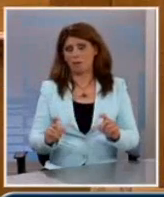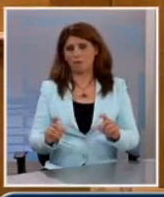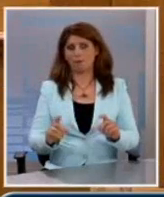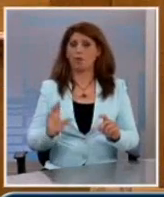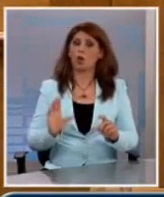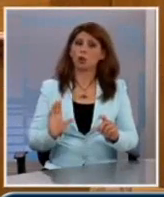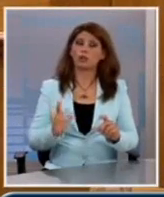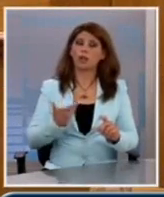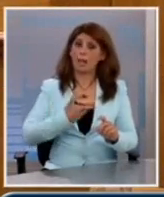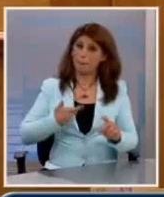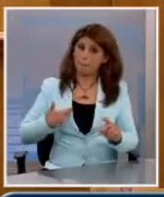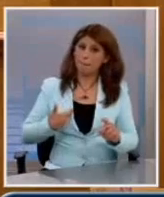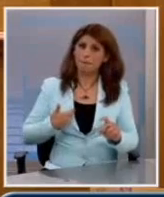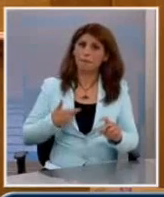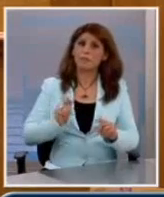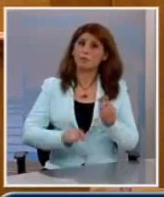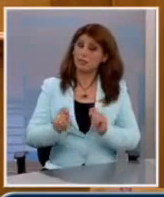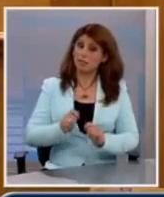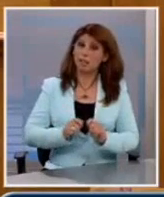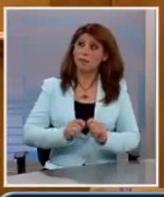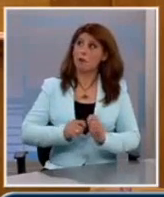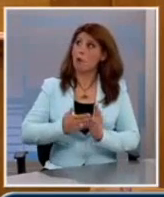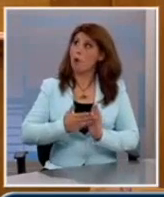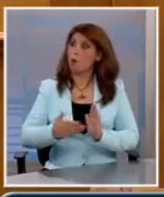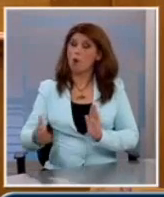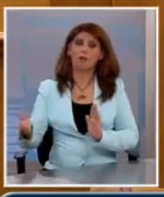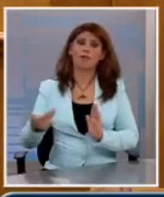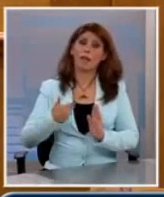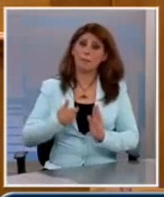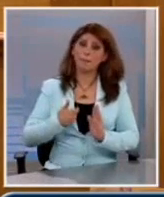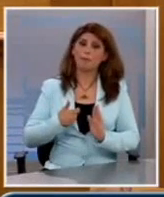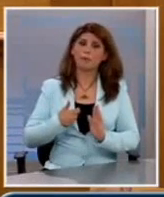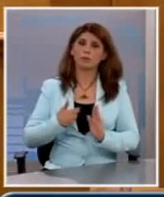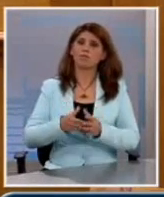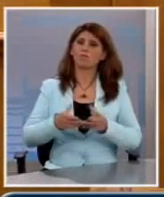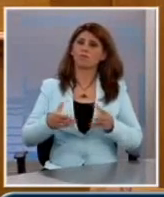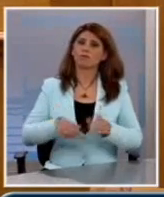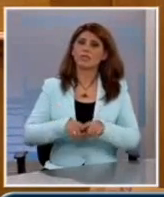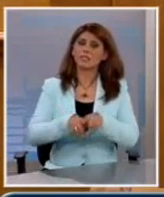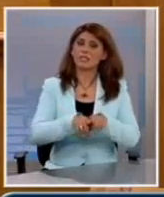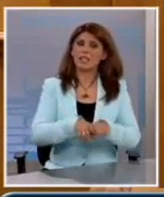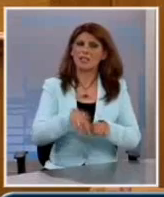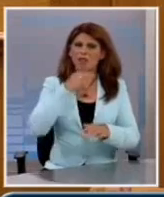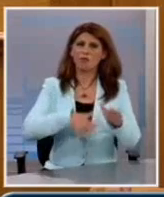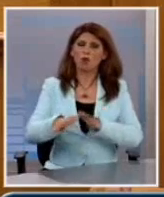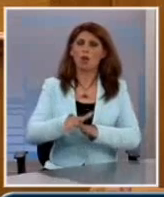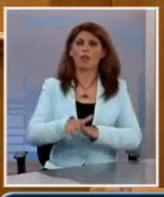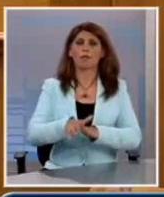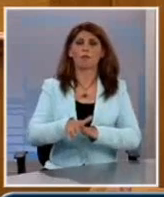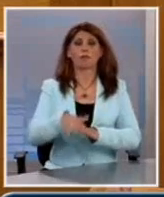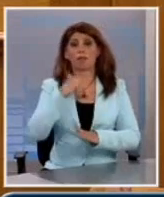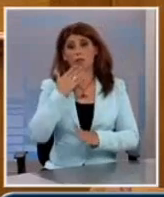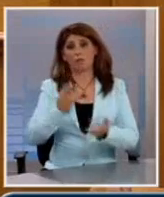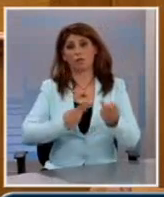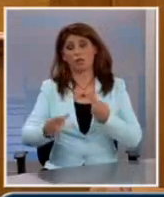Ότι είμαστε εμείς αυτοί που τα δημιουργήσαμε όλα αυτά, είμαστε εμείς που εκολάψαμε τη σχέση της διαφθοράς και της διαπλοκής. Δεν μπορείτε